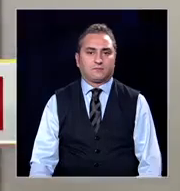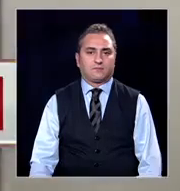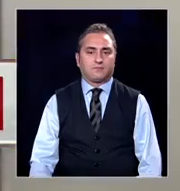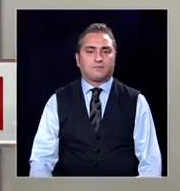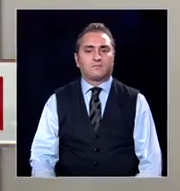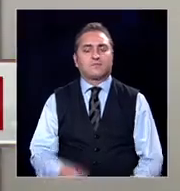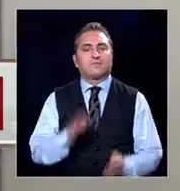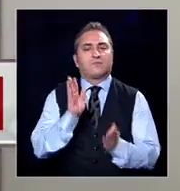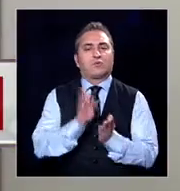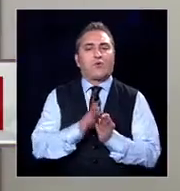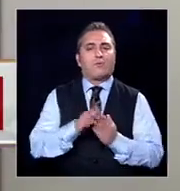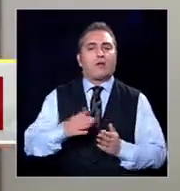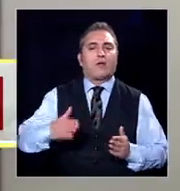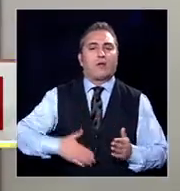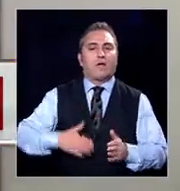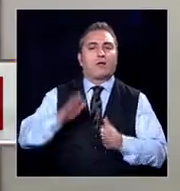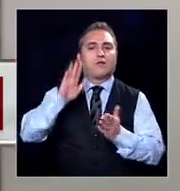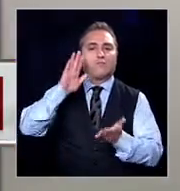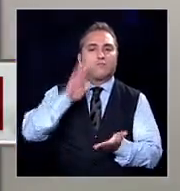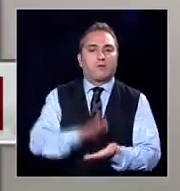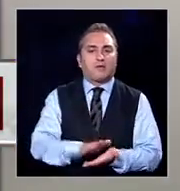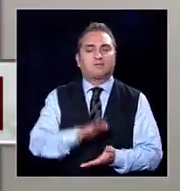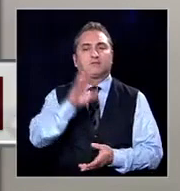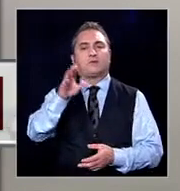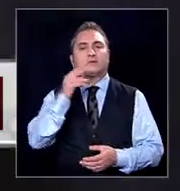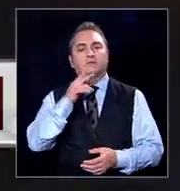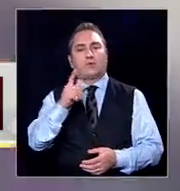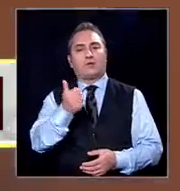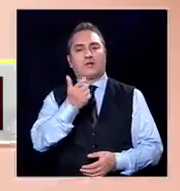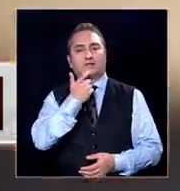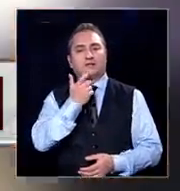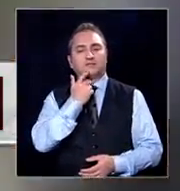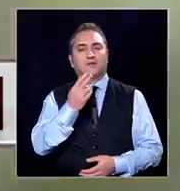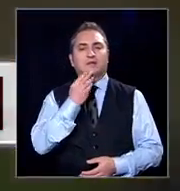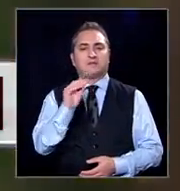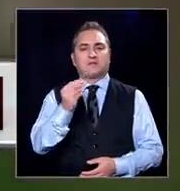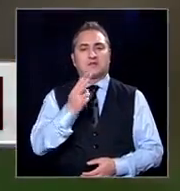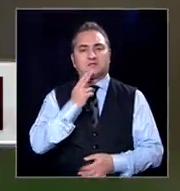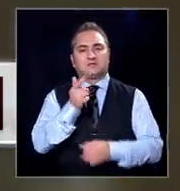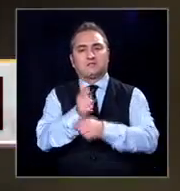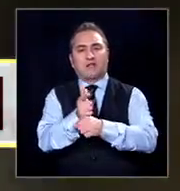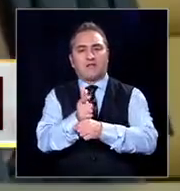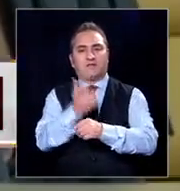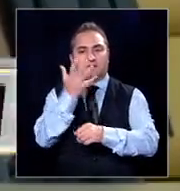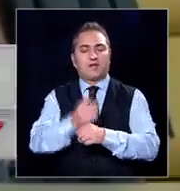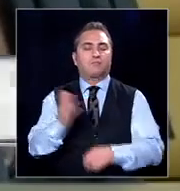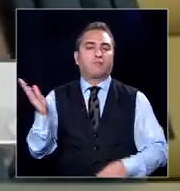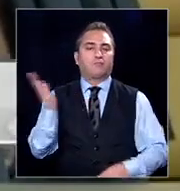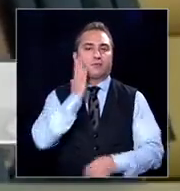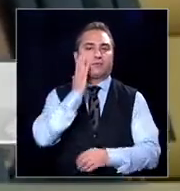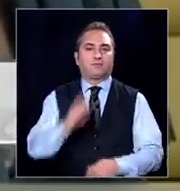Köpeğin karnına bastı. İddiaya göre o anları kayda alan 16 yaşındaki genç kıza da tokat attı.